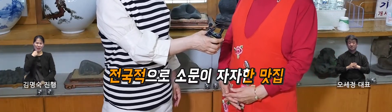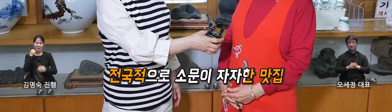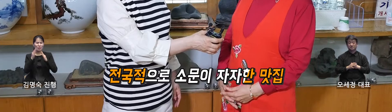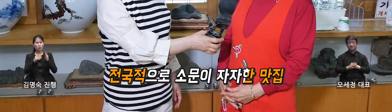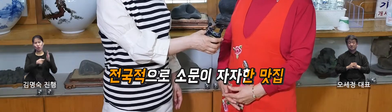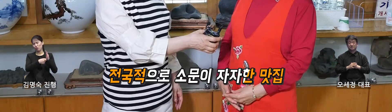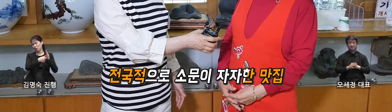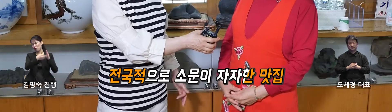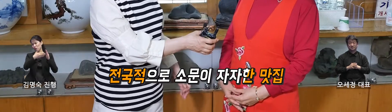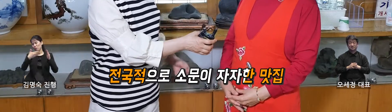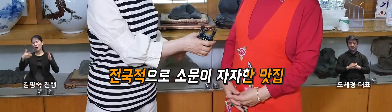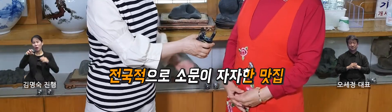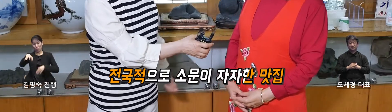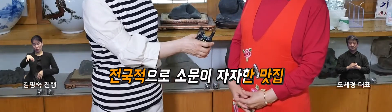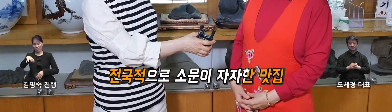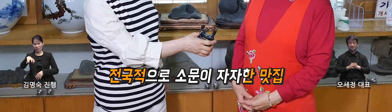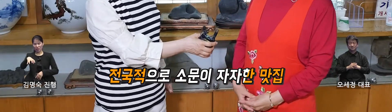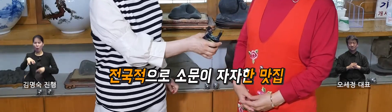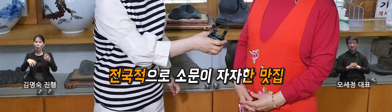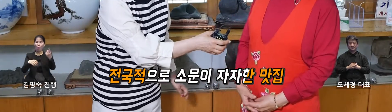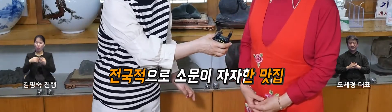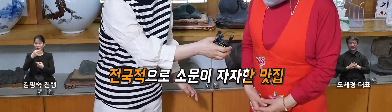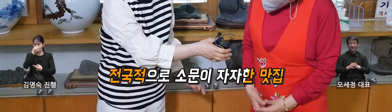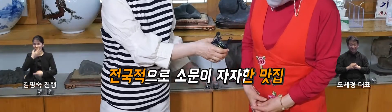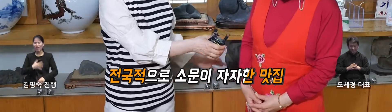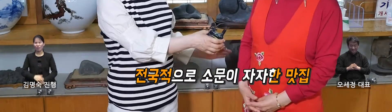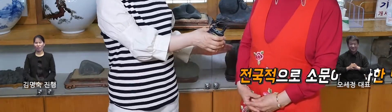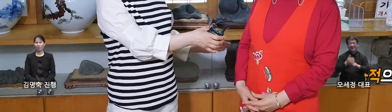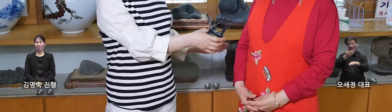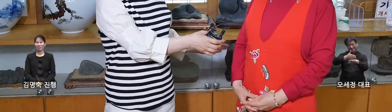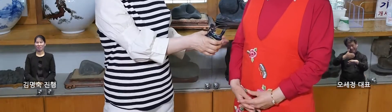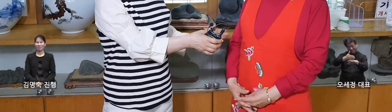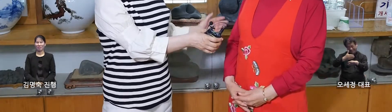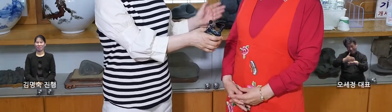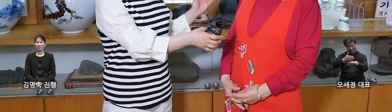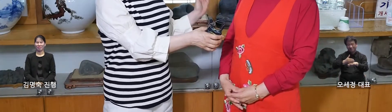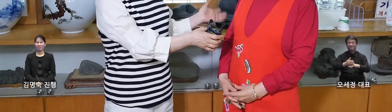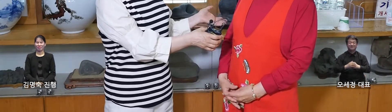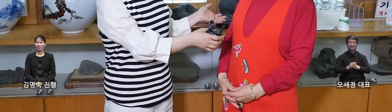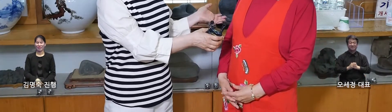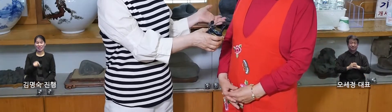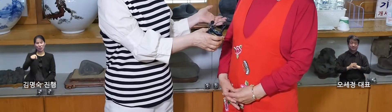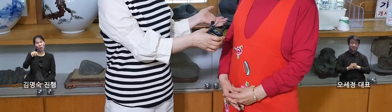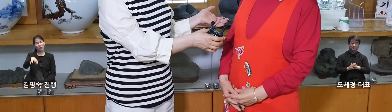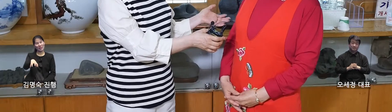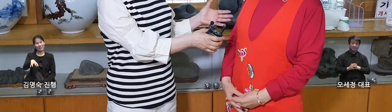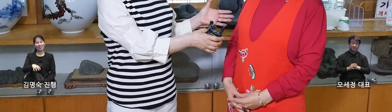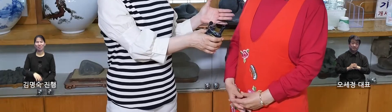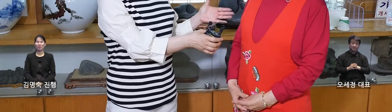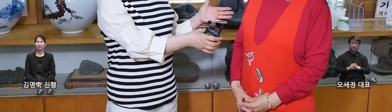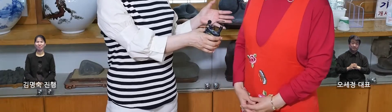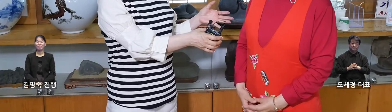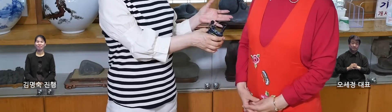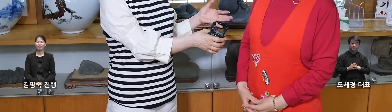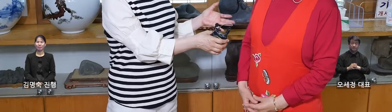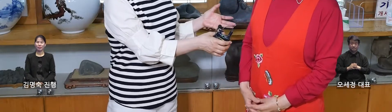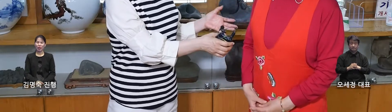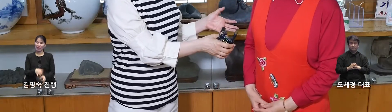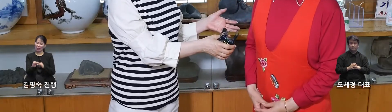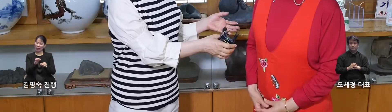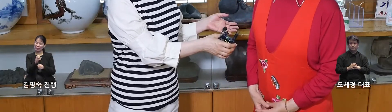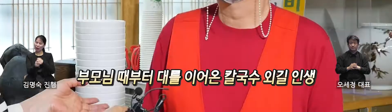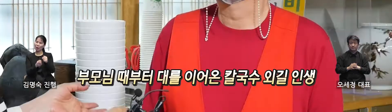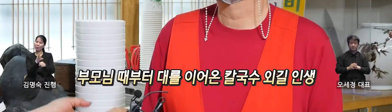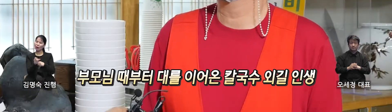곳이라 아 네. 진짜 오기 힘들었습니다. 감사합니다. 자, 근데 여기서 지금 하신 지가